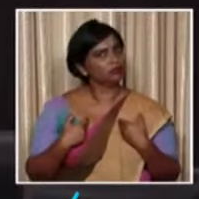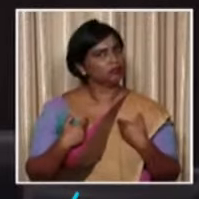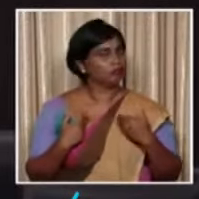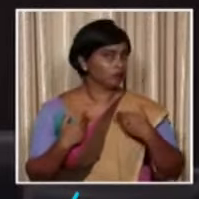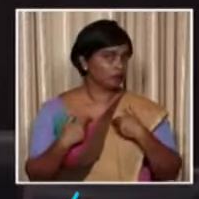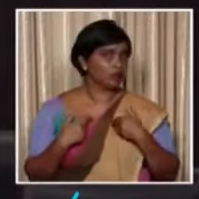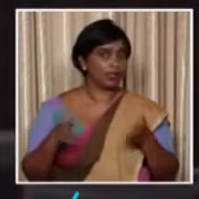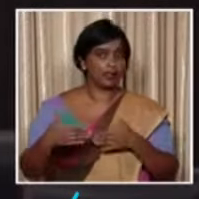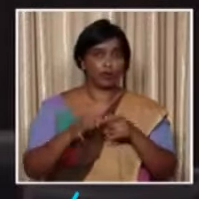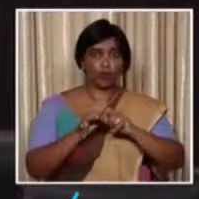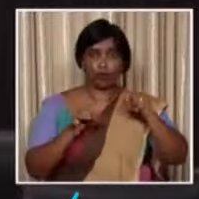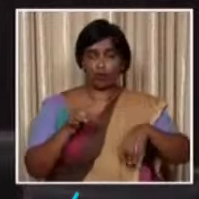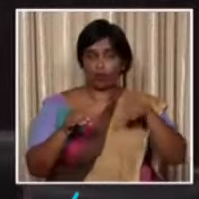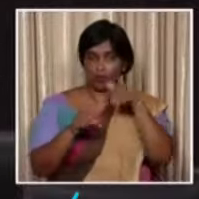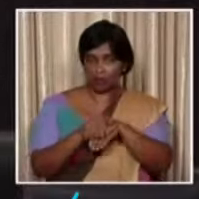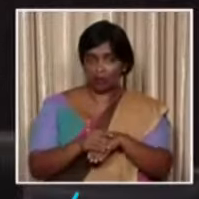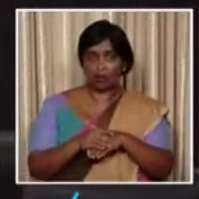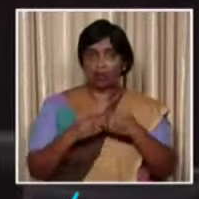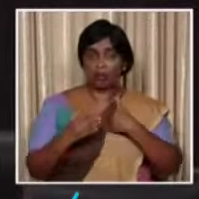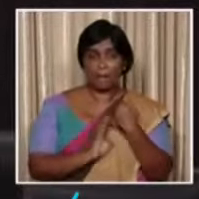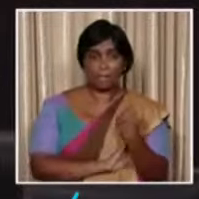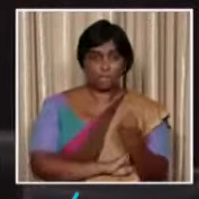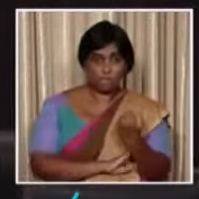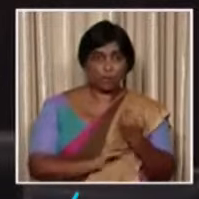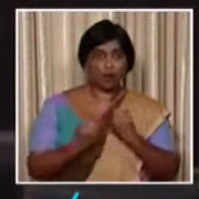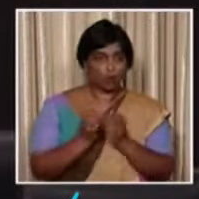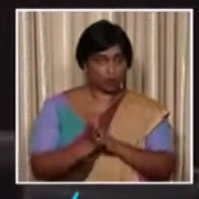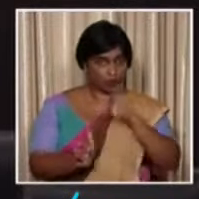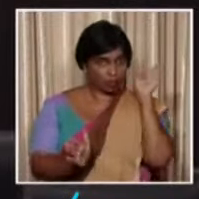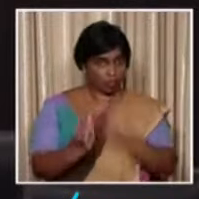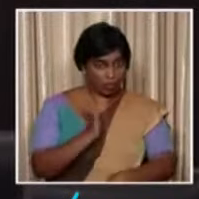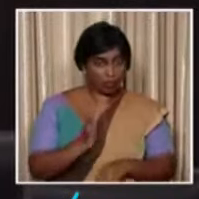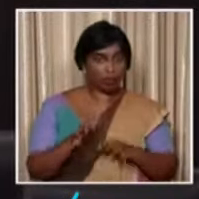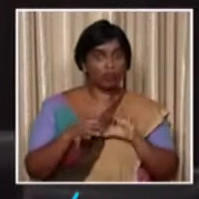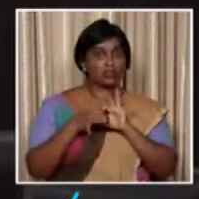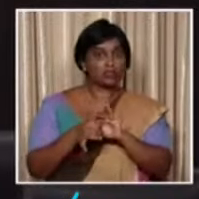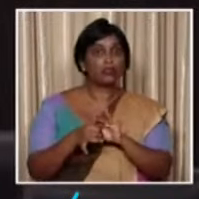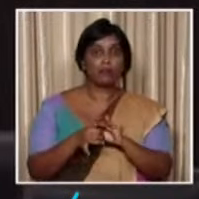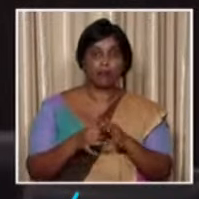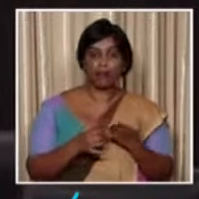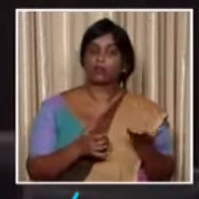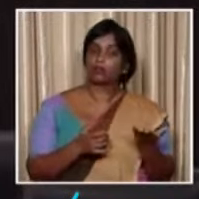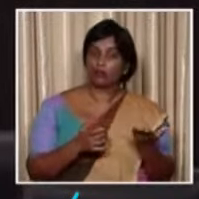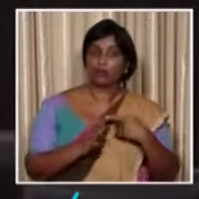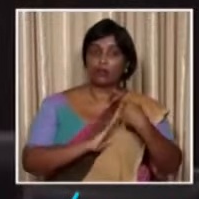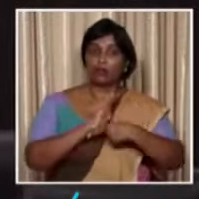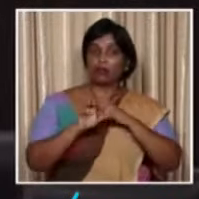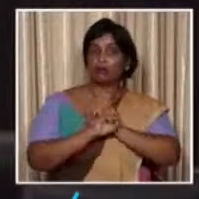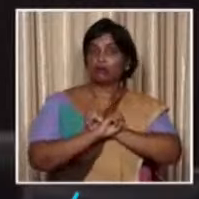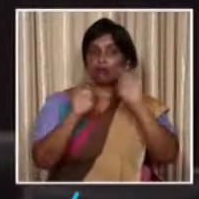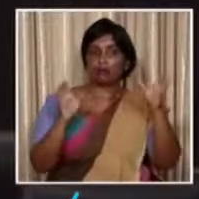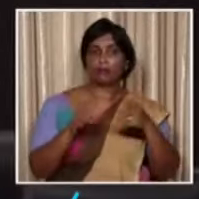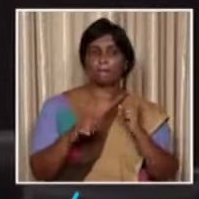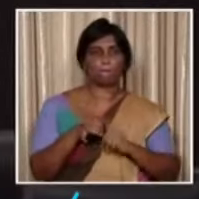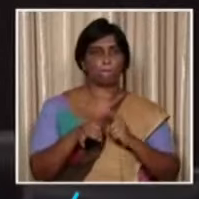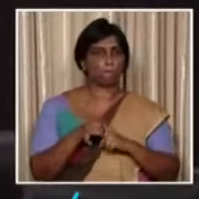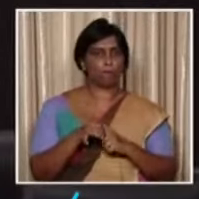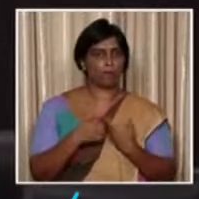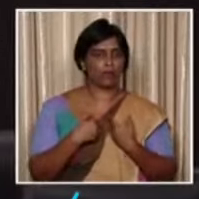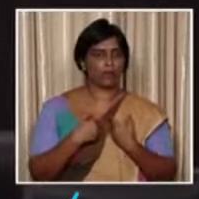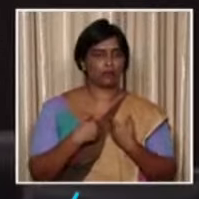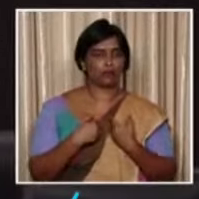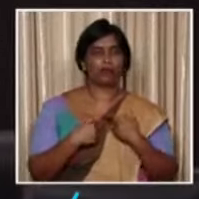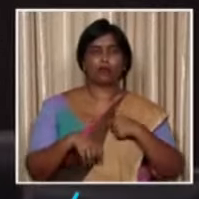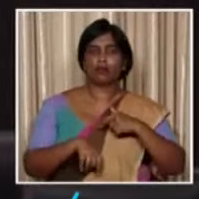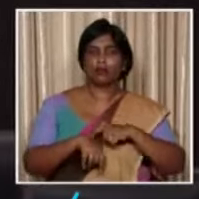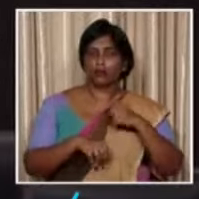මම කැබිනට් මණ්ඩලයේ ඉඳලා මගේ බලතල මම්ම කප්පාදු කරන්න අහුල් උණයි කියලා ඉවල්ලා රටට ගියපුවහම මේක ප්‍රශ්නයක් ඒ